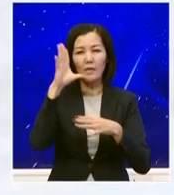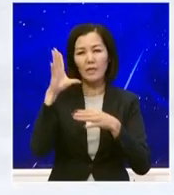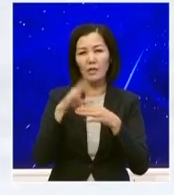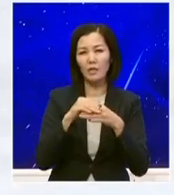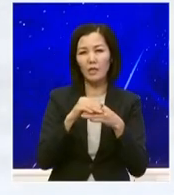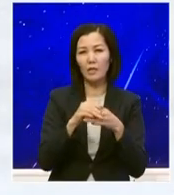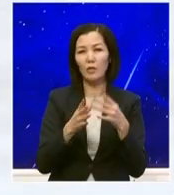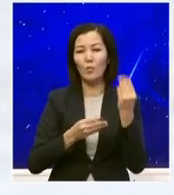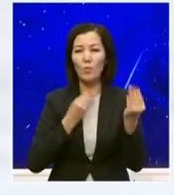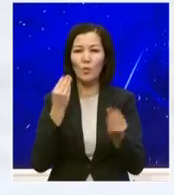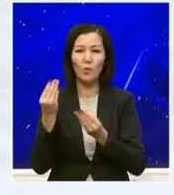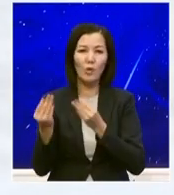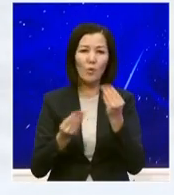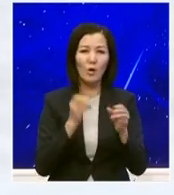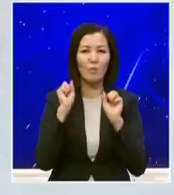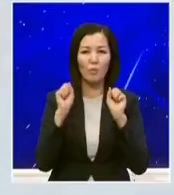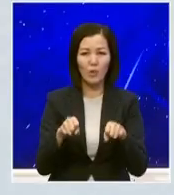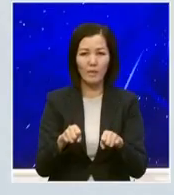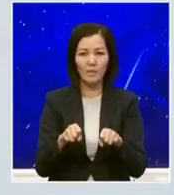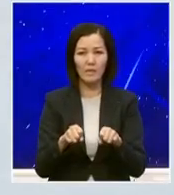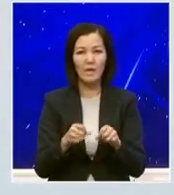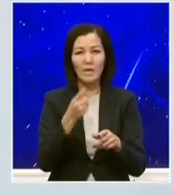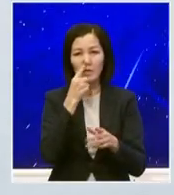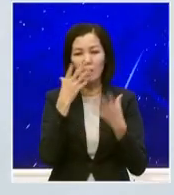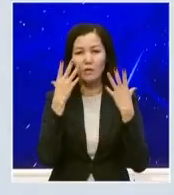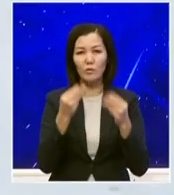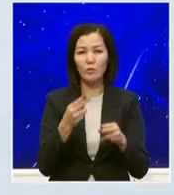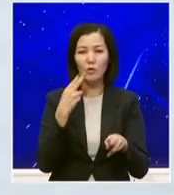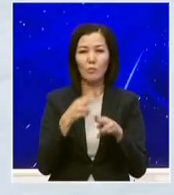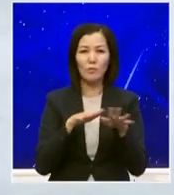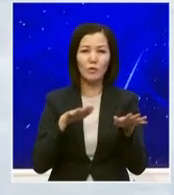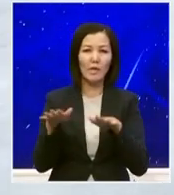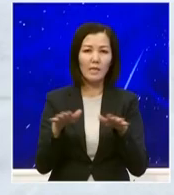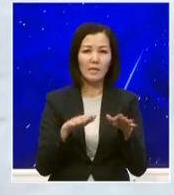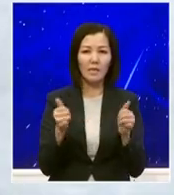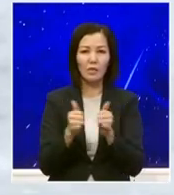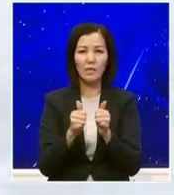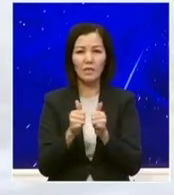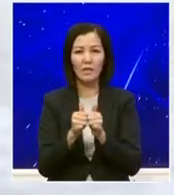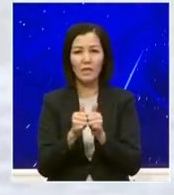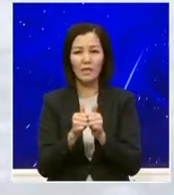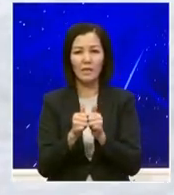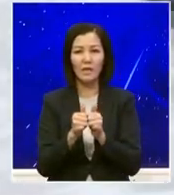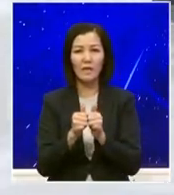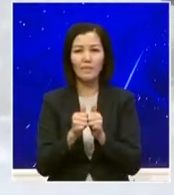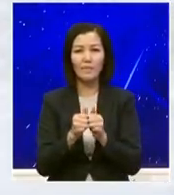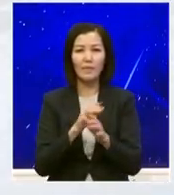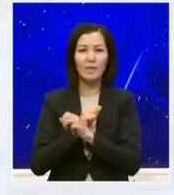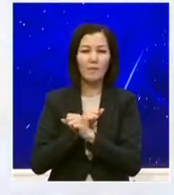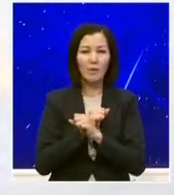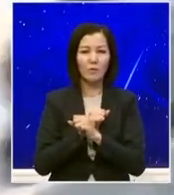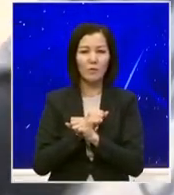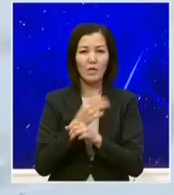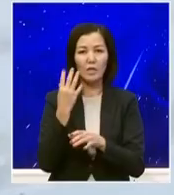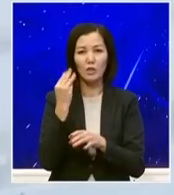дейін алаңсыз серуендеуіне болады дейді жауапты мекеме басшылары. Жақын күндері мұз айдыны жанынан дүңгіршектер ашылып, демалушылар ыстық шай,